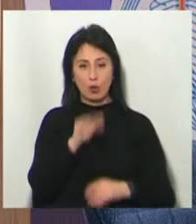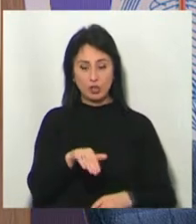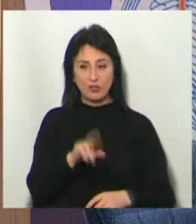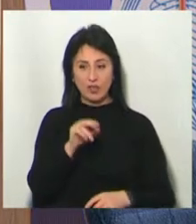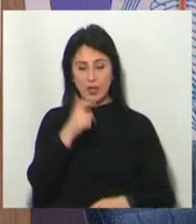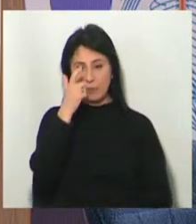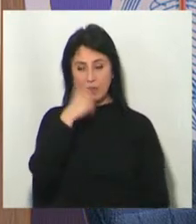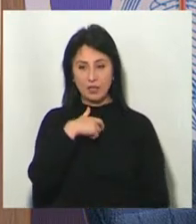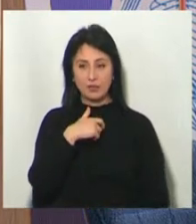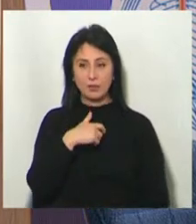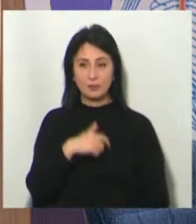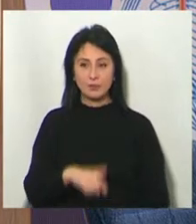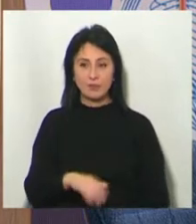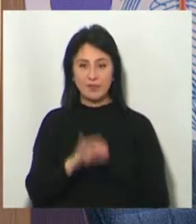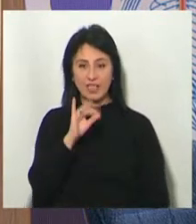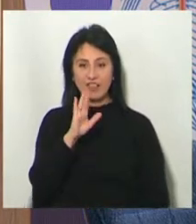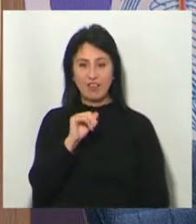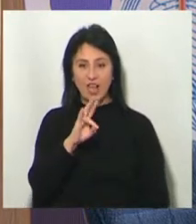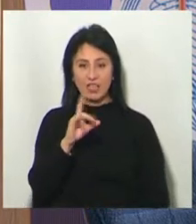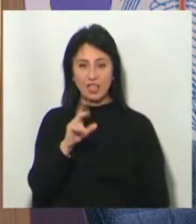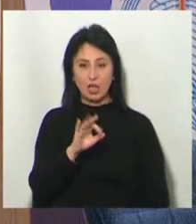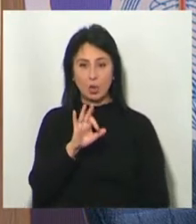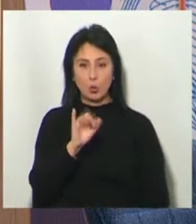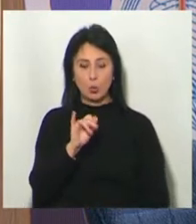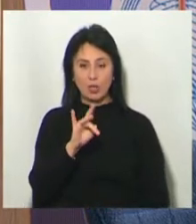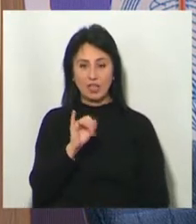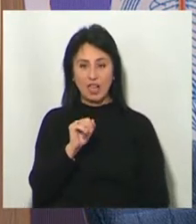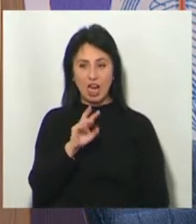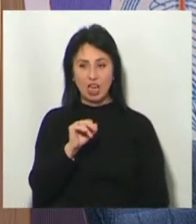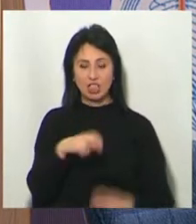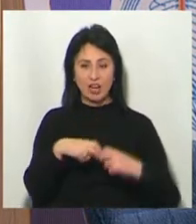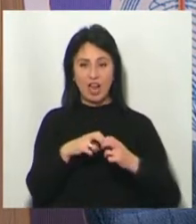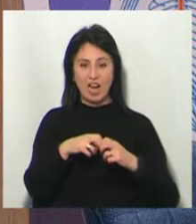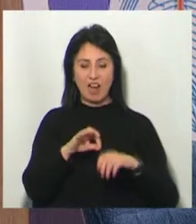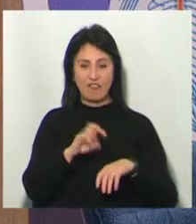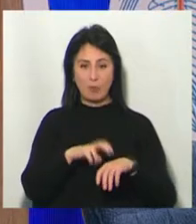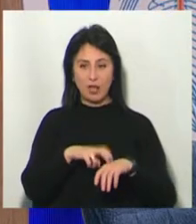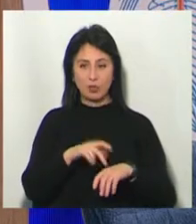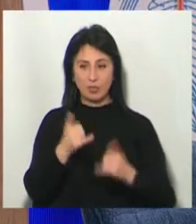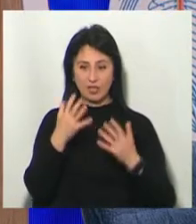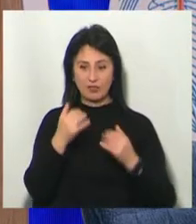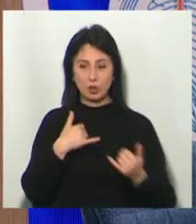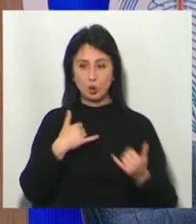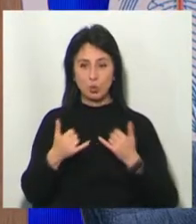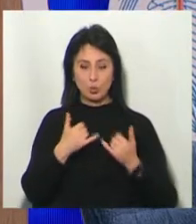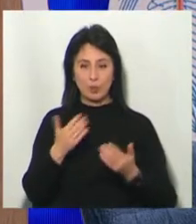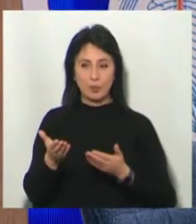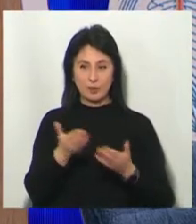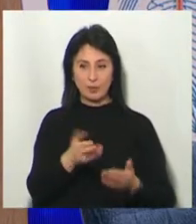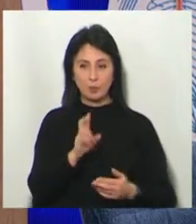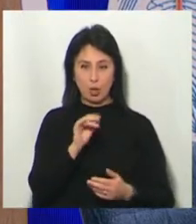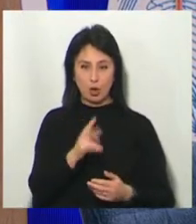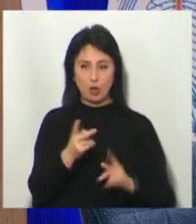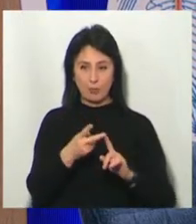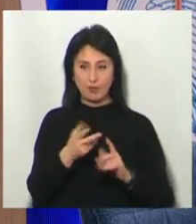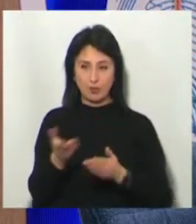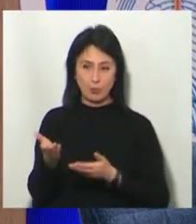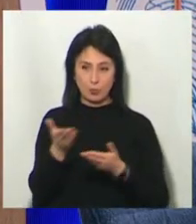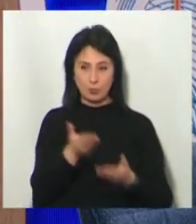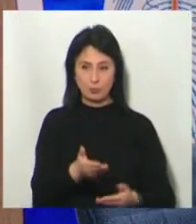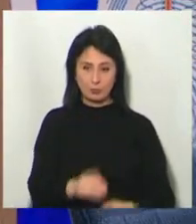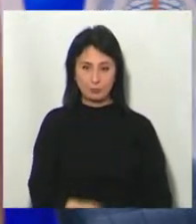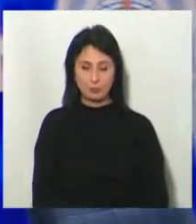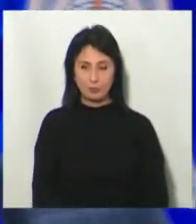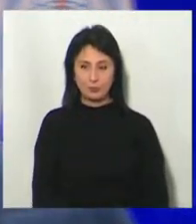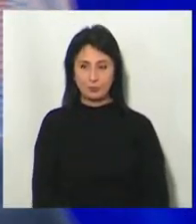და ბატონი ივანე ქურთიაშვილი, რევმატოლოგი. Ისინი არიან დღევანდელი ჩვენი გადაცემის მეორე ბლოკის სტუმრები. Მოგბრძანდით,